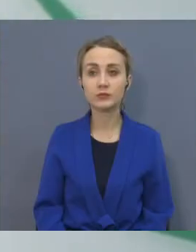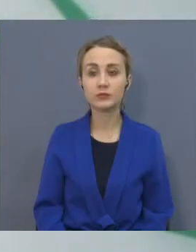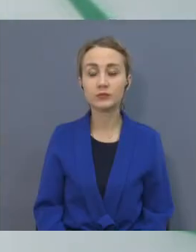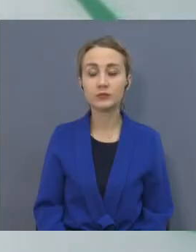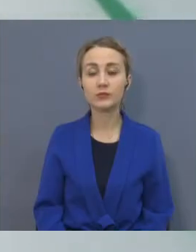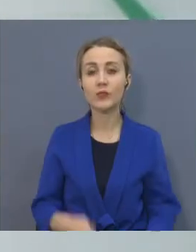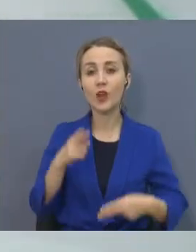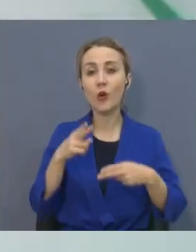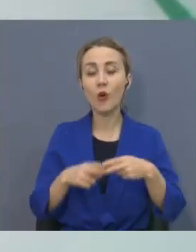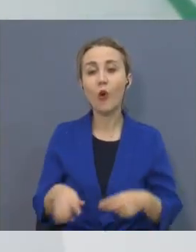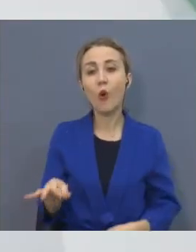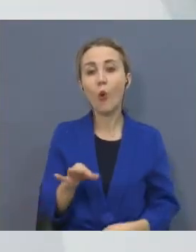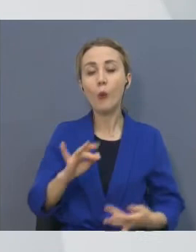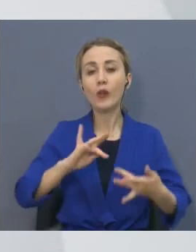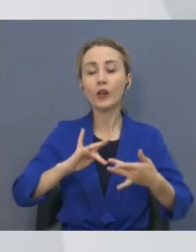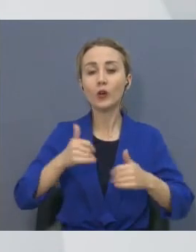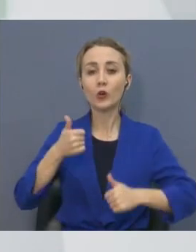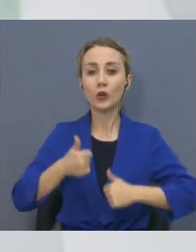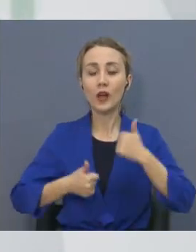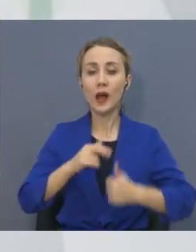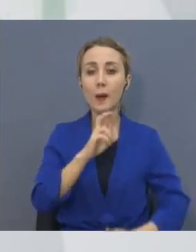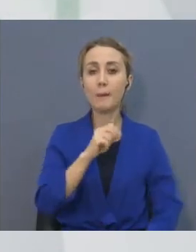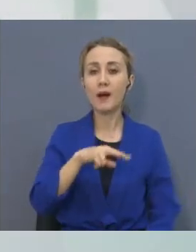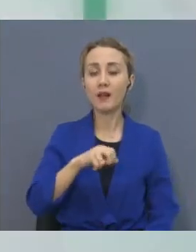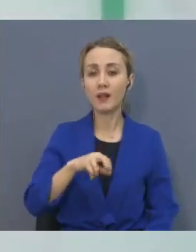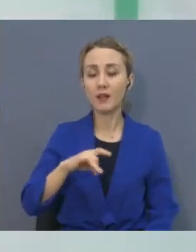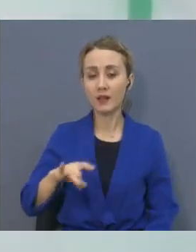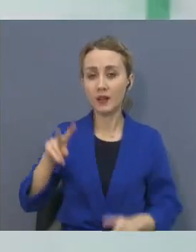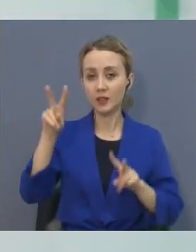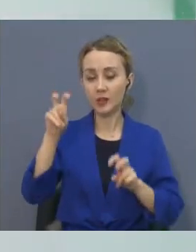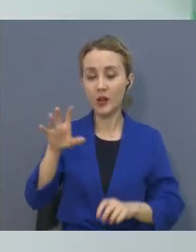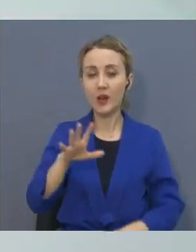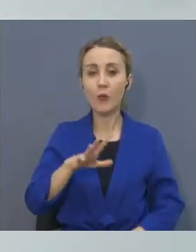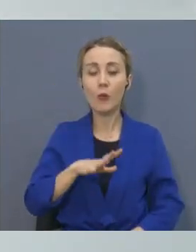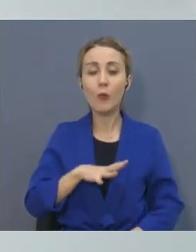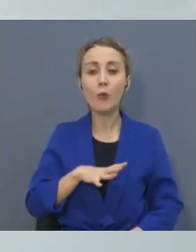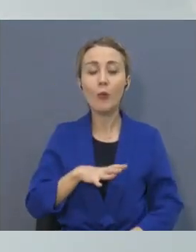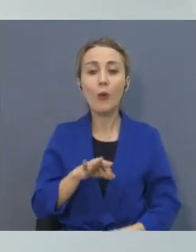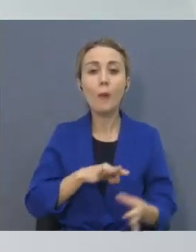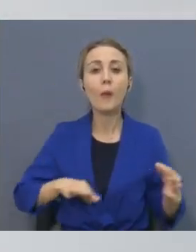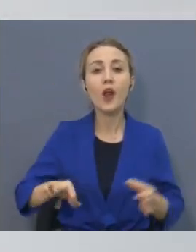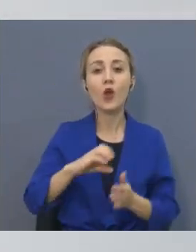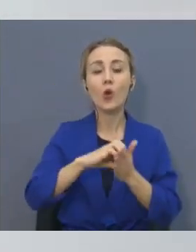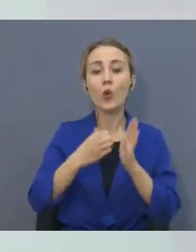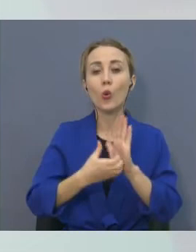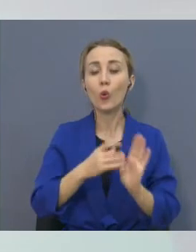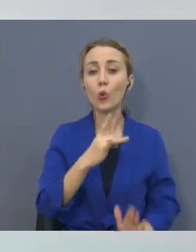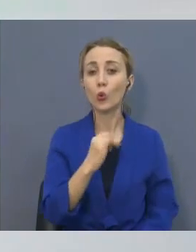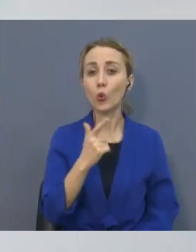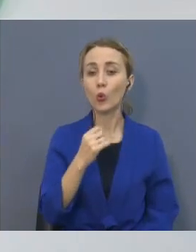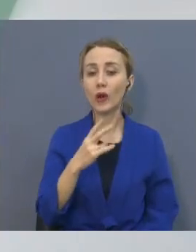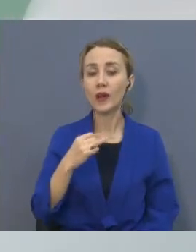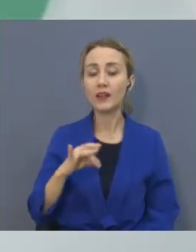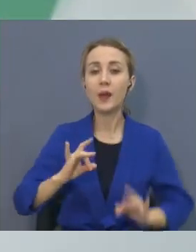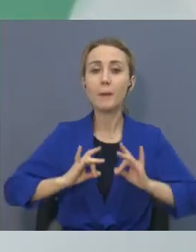Подошел к концу областной онлайн-конкурс «Бабалар Руха Балаларга». Он был организован региональным проектным офисом «Рухани Жангру» в